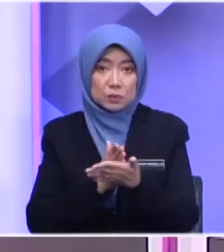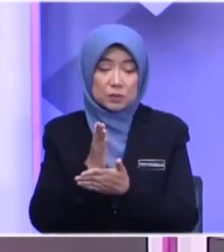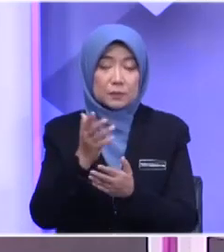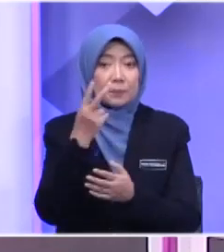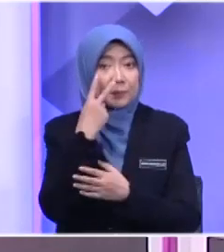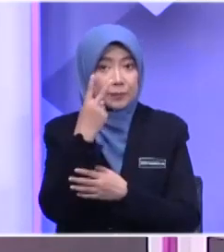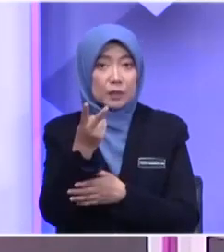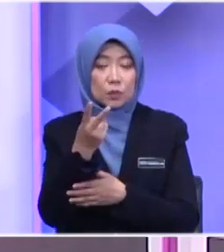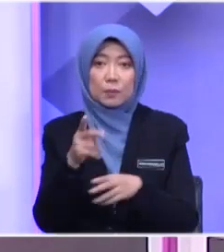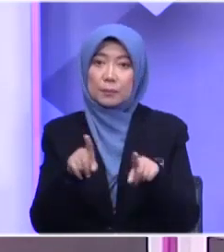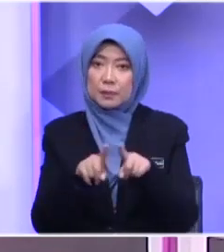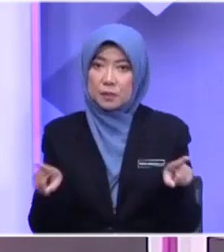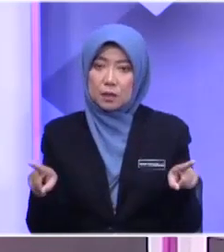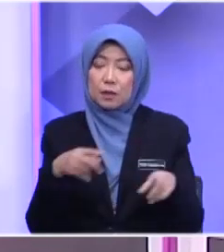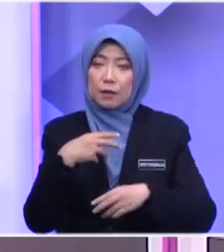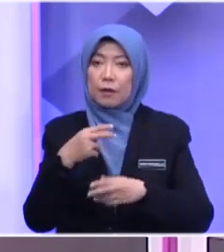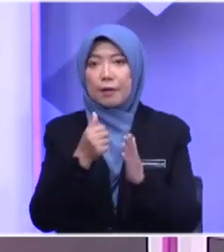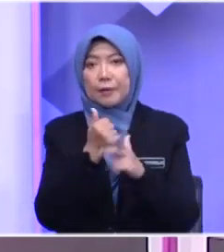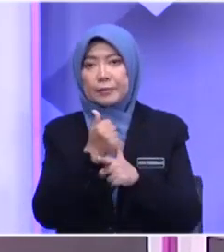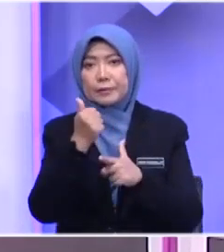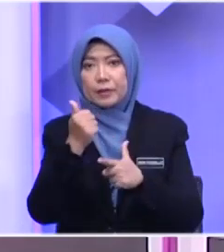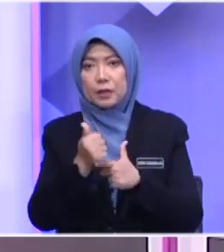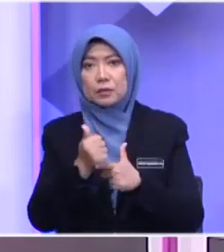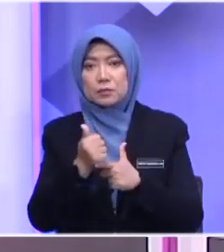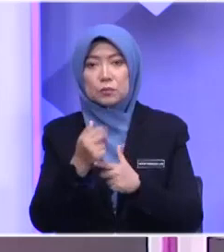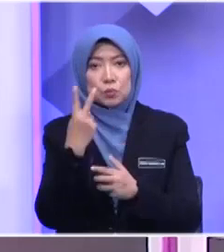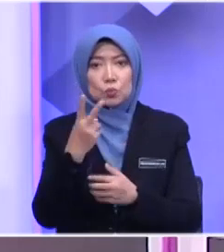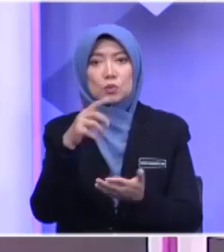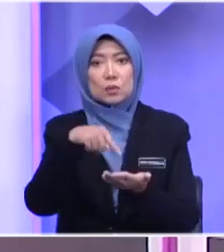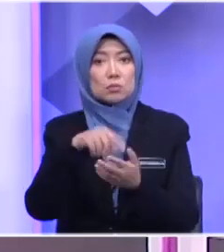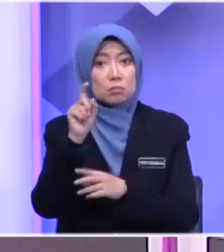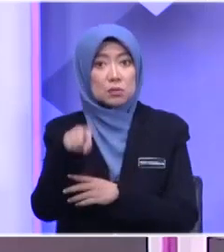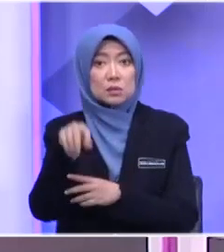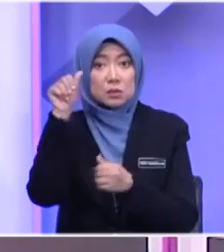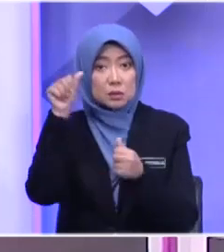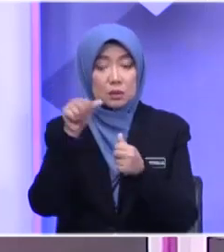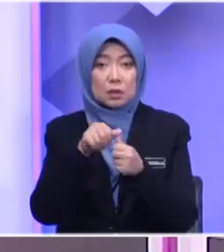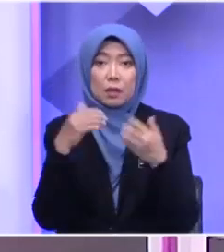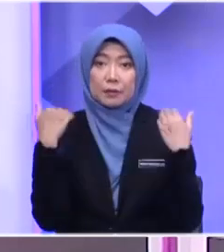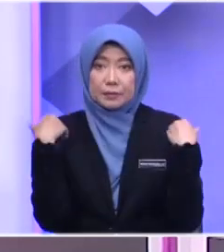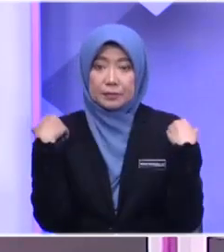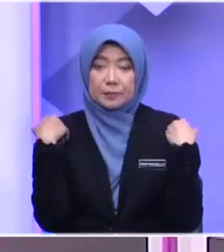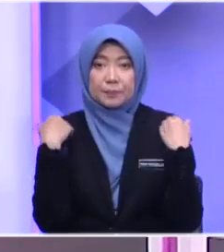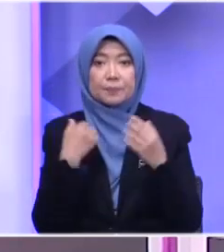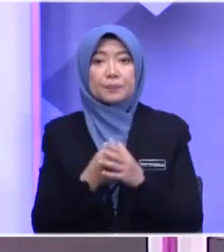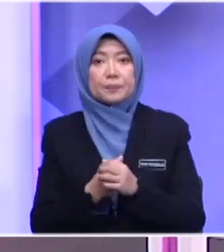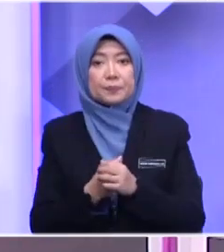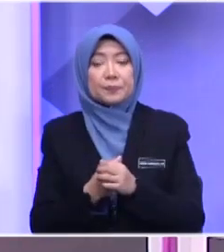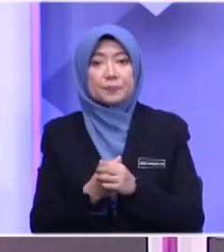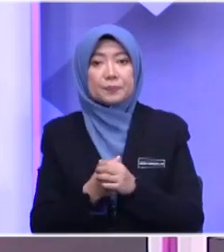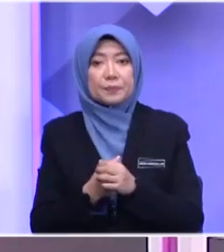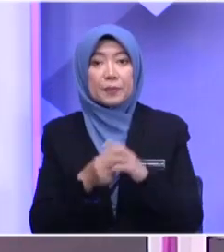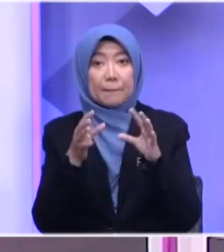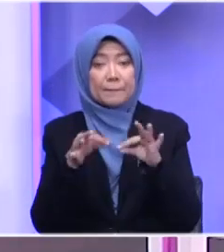perbedaan antara usaha dan penjaga yang menguraikan ingat ada beberapa aspek sebenarnya Cuma Zai minta